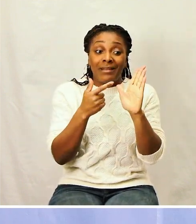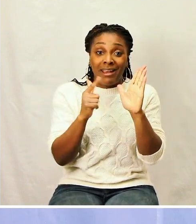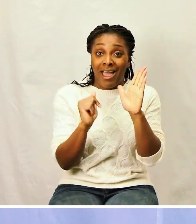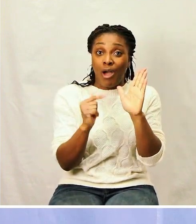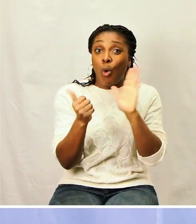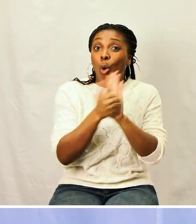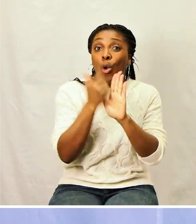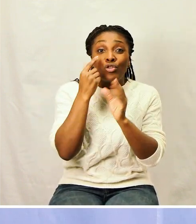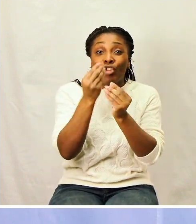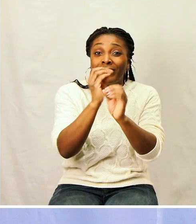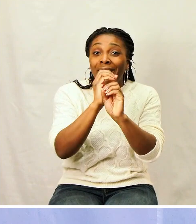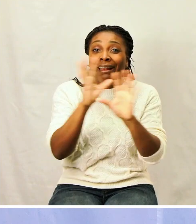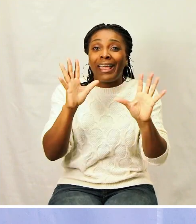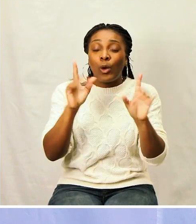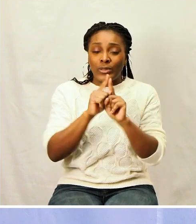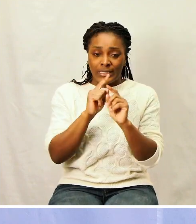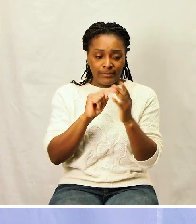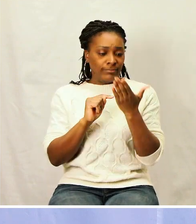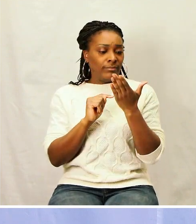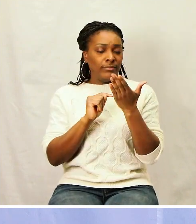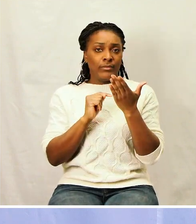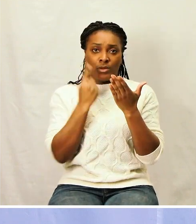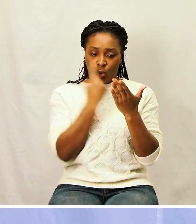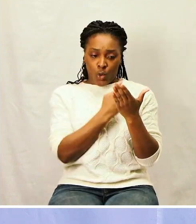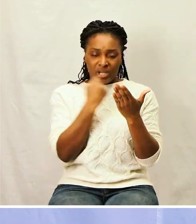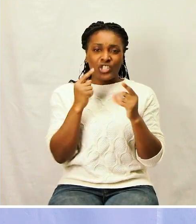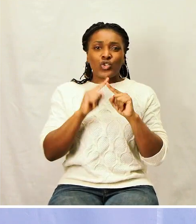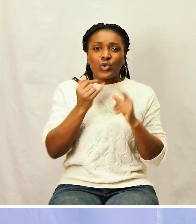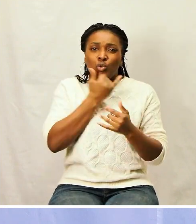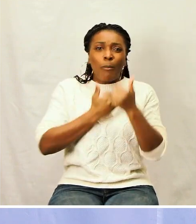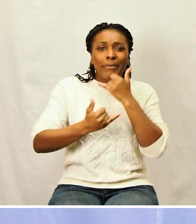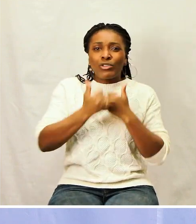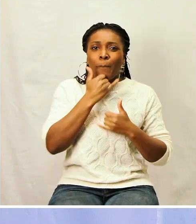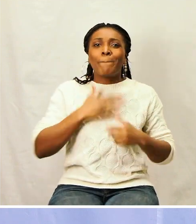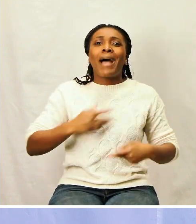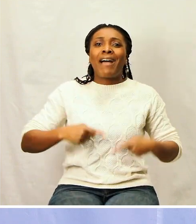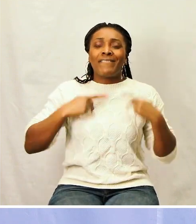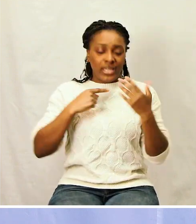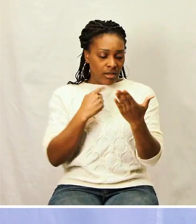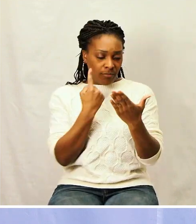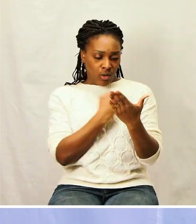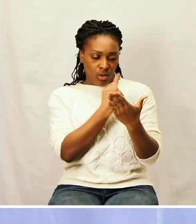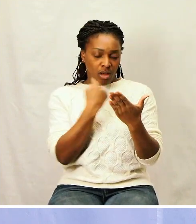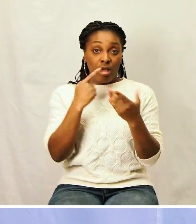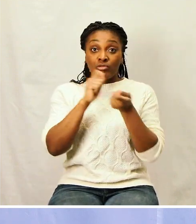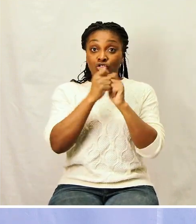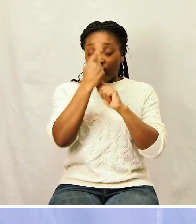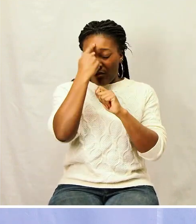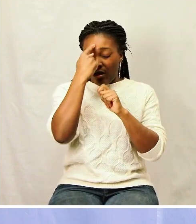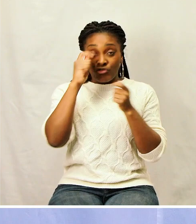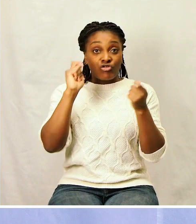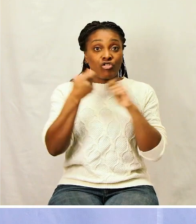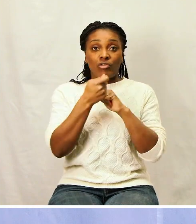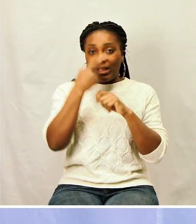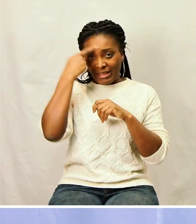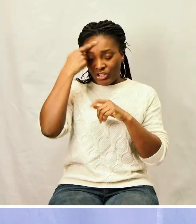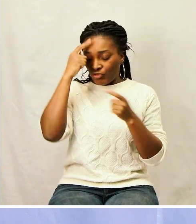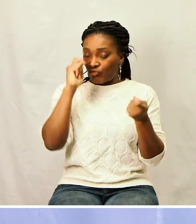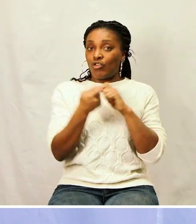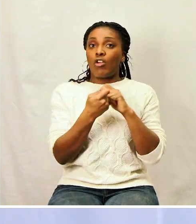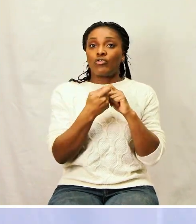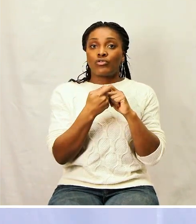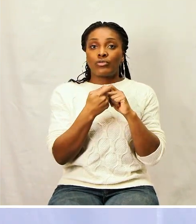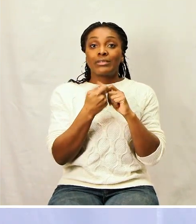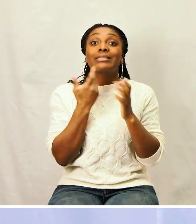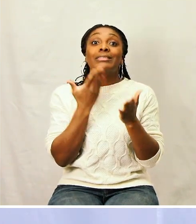montrer les choses qui sont erronées dans ta vie et qui doivent être transformé ça s'appelle un renouvellement de la mentalité un renouvellement de l'intelligence